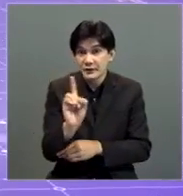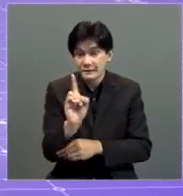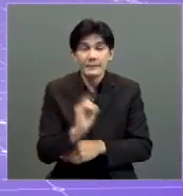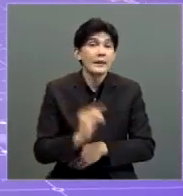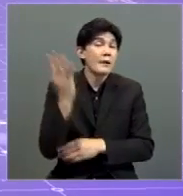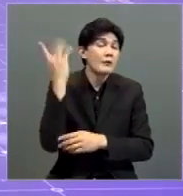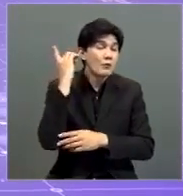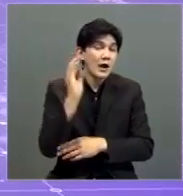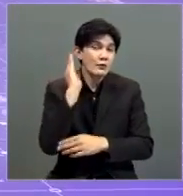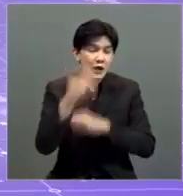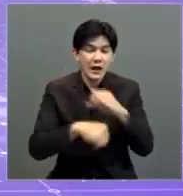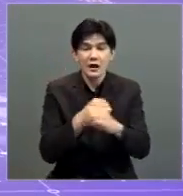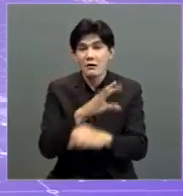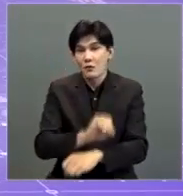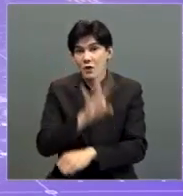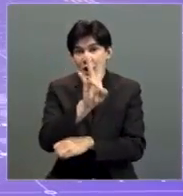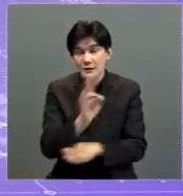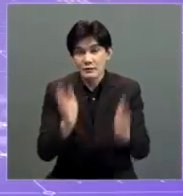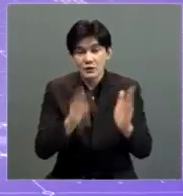แต่ว่าเมื่อวานนี้มีอยู่ข่าวหนึ่งค่ะใครที่ติดตามข้อมูลข่าวสารแล้วแน่นอนว่าตกใจตกใจตื่นตระหนกกังวลคือสารพัดเลยนะครับเพราะว่ามีหาว่ามีชายคนนึงเนี่ยไปเสียชีวิตบนรถไฟขณะที่เดินสารอะเออโดยสารอยู่บนขบวนรถไฟข่าวที่ออกมาแน่นอนนะคะคนที่จะติดตามข่าวอย่างเราก็ตกใจคนที่อยู่ในขบวนรถไฟโดยเฉพาะขบวนเดียวกับที่ผู้เสียชีวิตนั่งไปด้วยก็ตกใจแล้วก็ไม่รู้ว่าจะทำอย่างไรแต่ว่าที่แน่ๆนะคะเดี๋ยวรายงานข้อเท็จจริงนะเมื่อวานนี้เนี่ยมีชายอายุ57